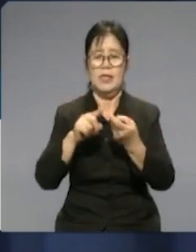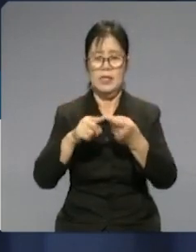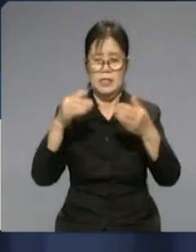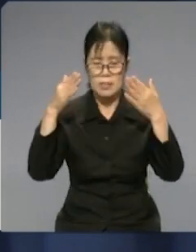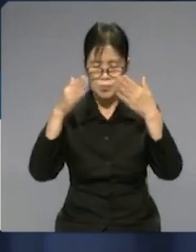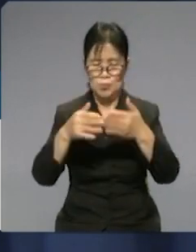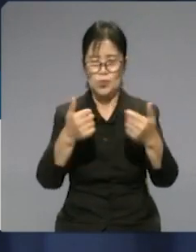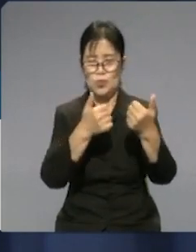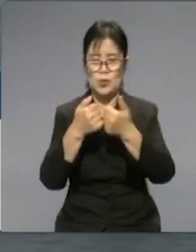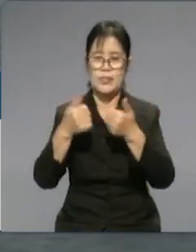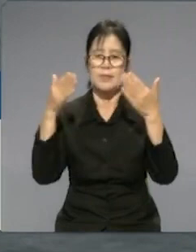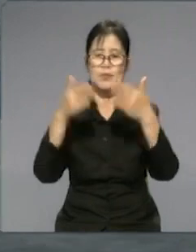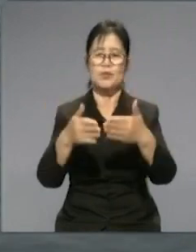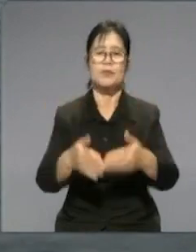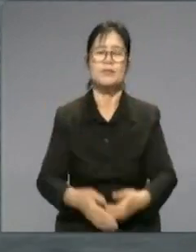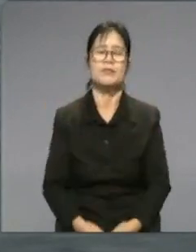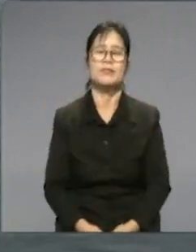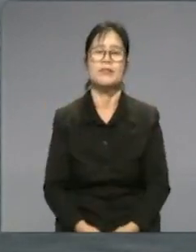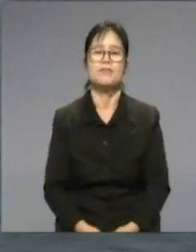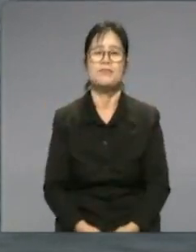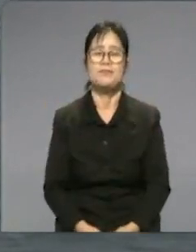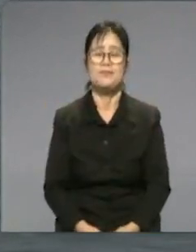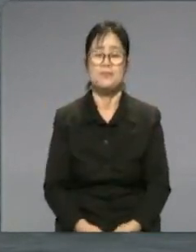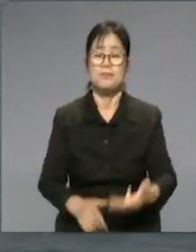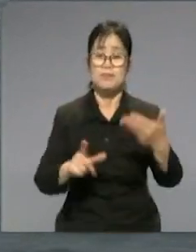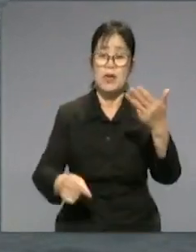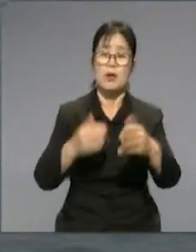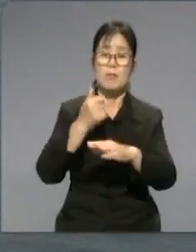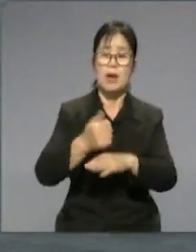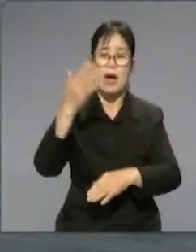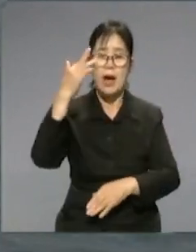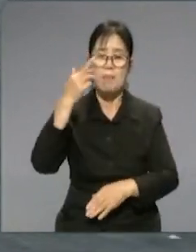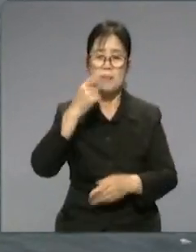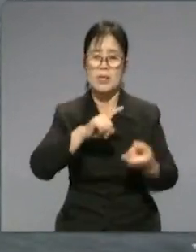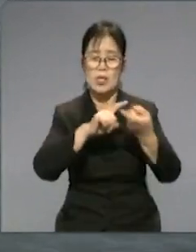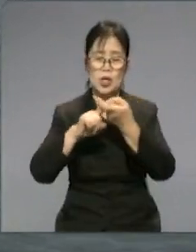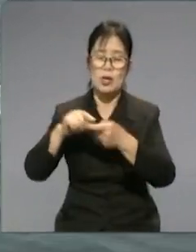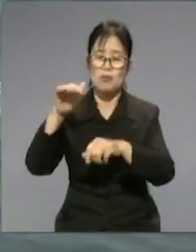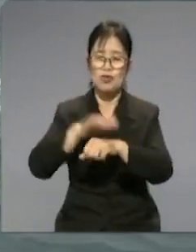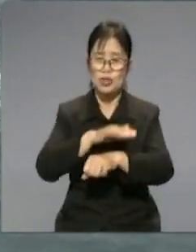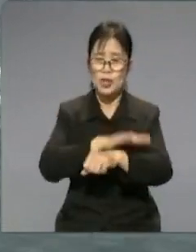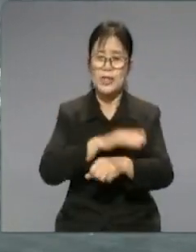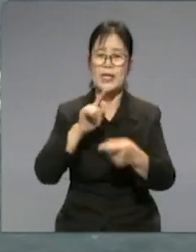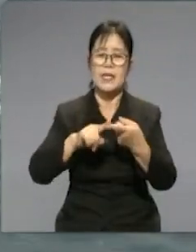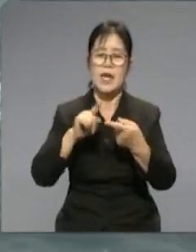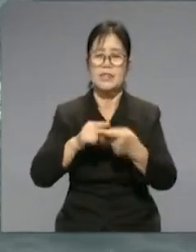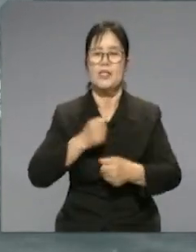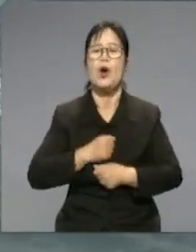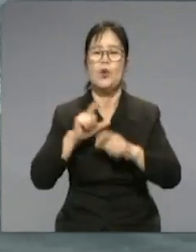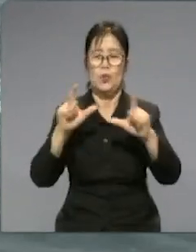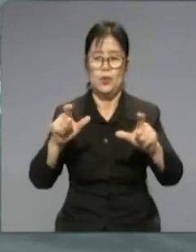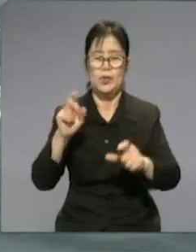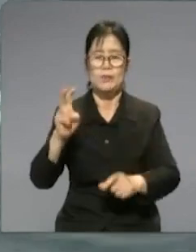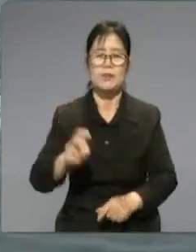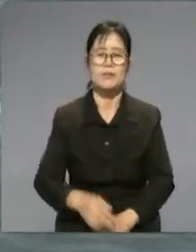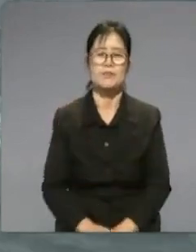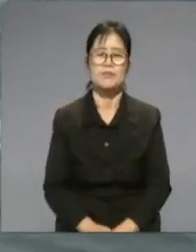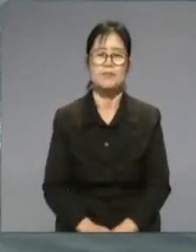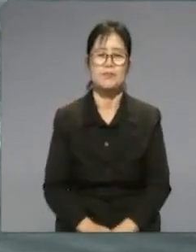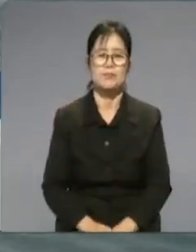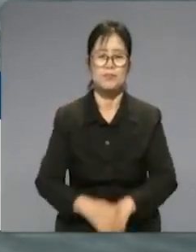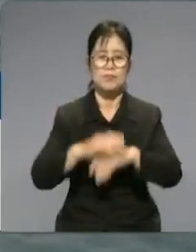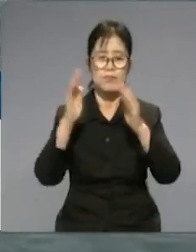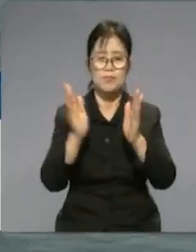집중적으로 논의할 것입니다. 이달 말 한미연합연습에 대한 경고로도 풀이됩니다. 모든